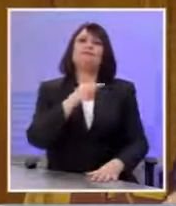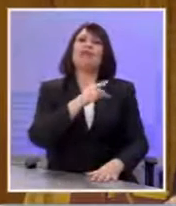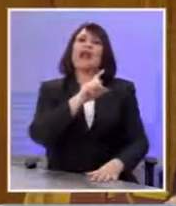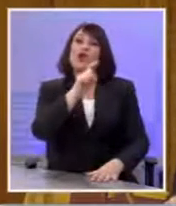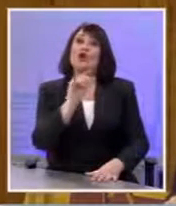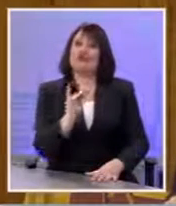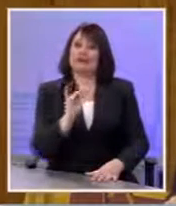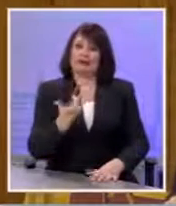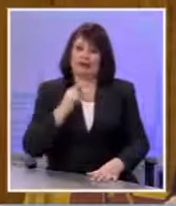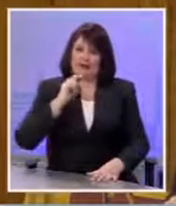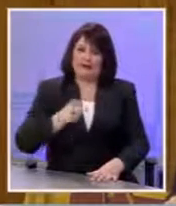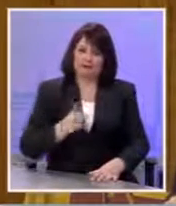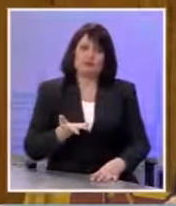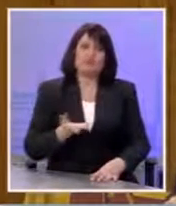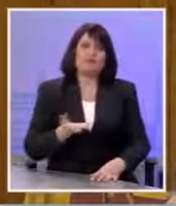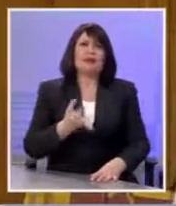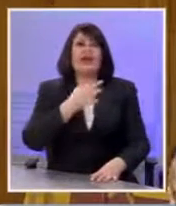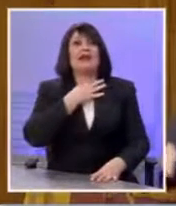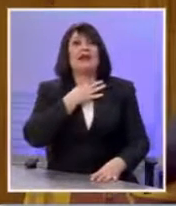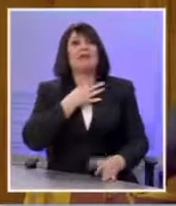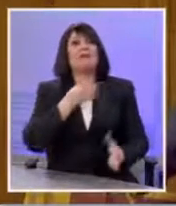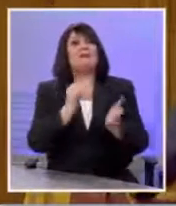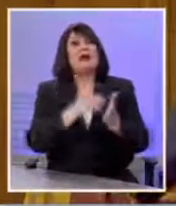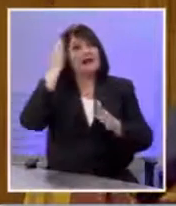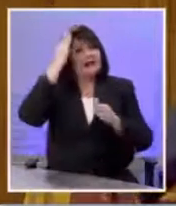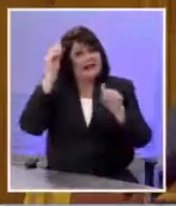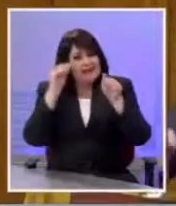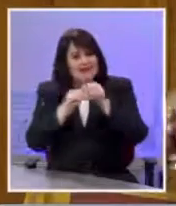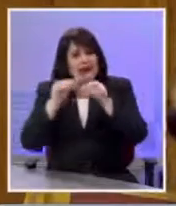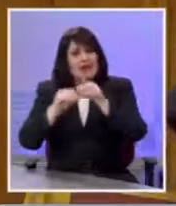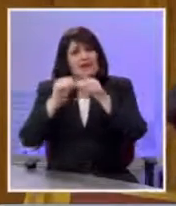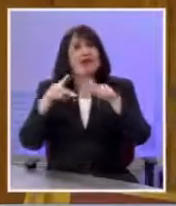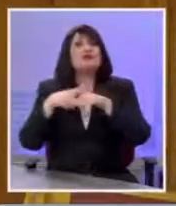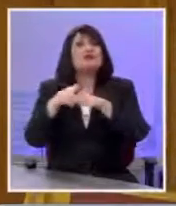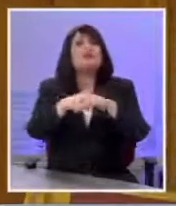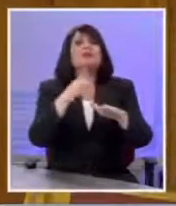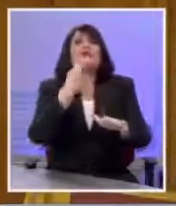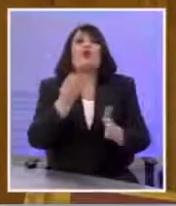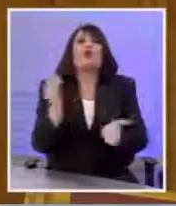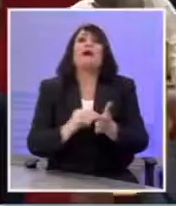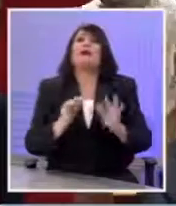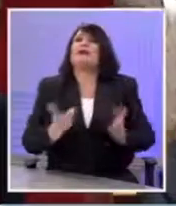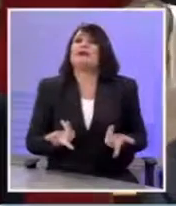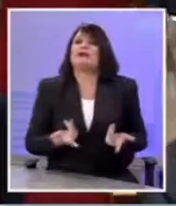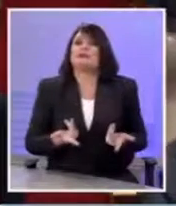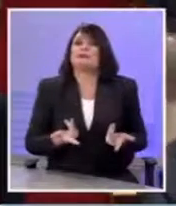ερώτημα, τι κατέστησε αναγκαία τη νέα ανακεφαλαιοποίηση των τραπεζών? Γιατί έγινε?